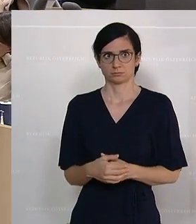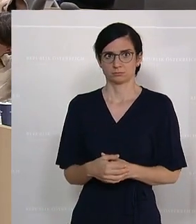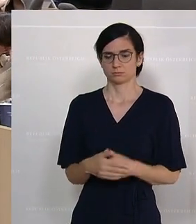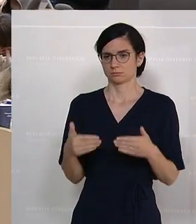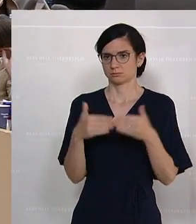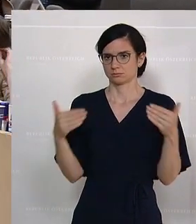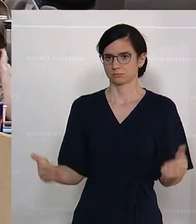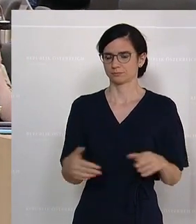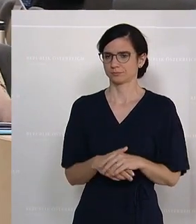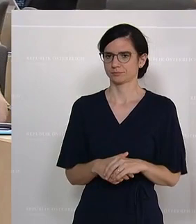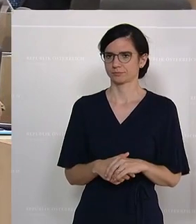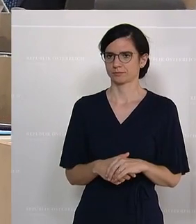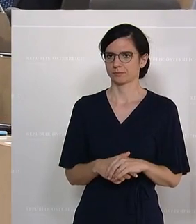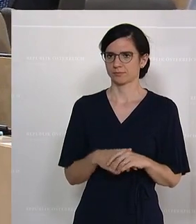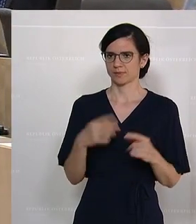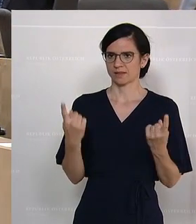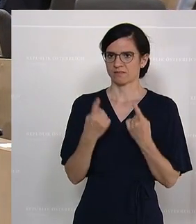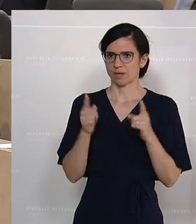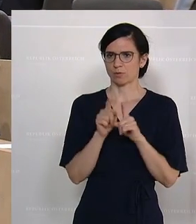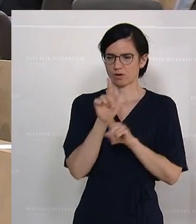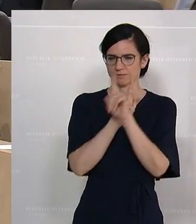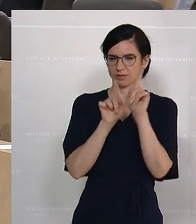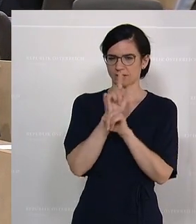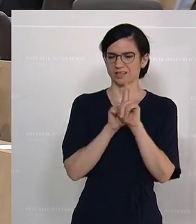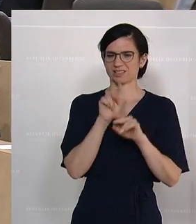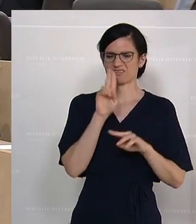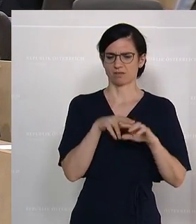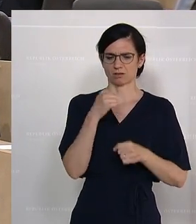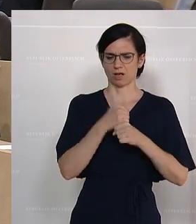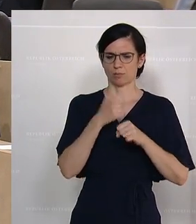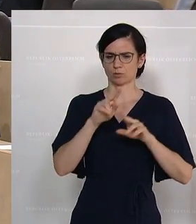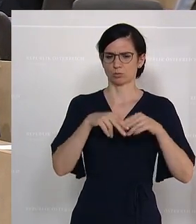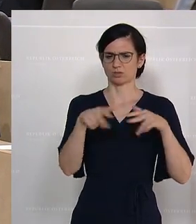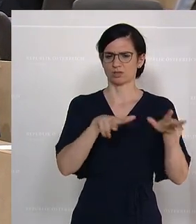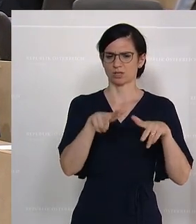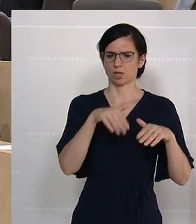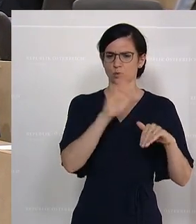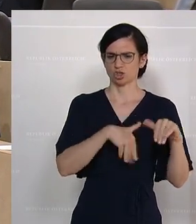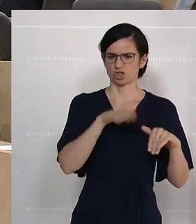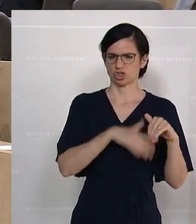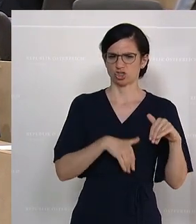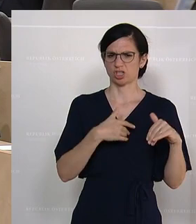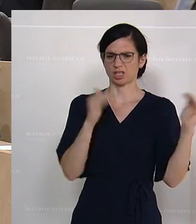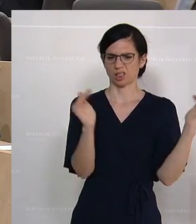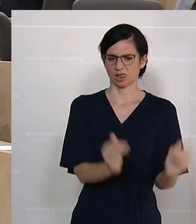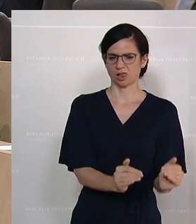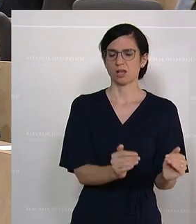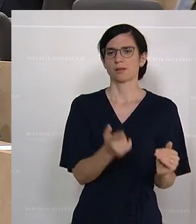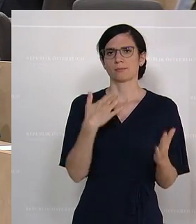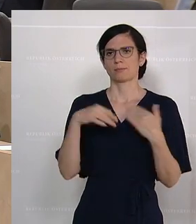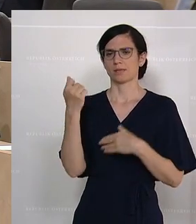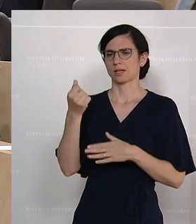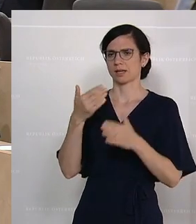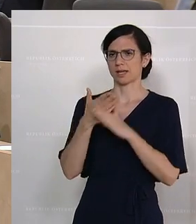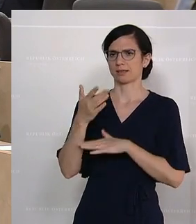und man hat dabei der werbung forst im verdacht je schlechter die arbeit der bundesregierung je schlechter die arbeit der bundesregierung desto mehr geld werden